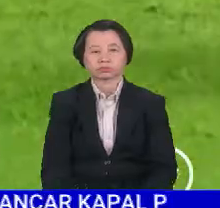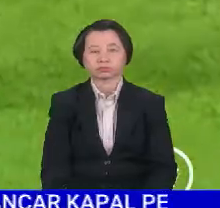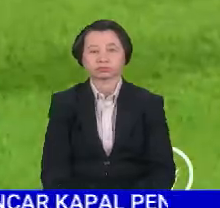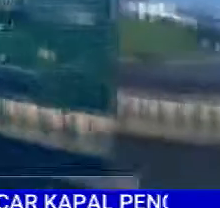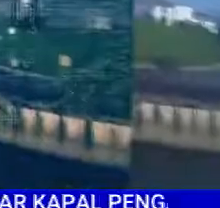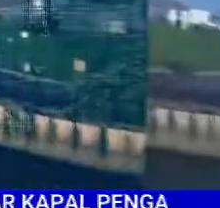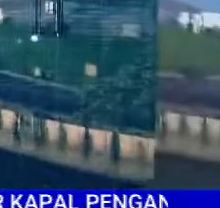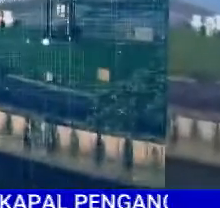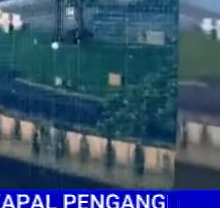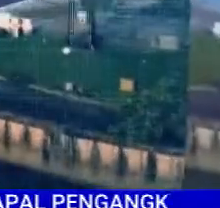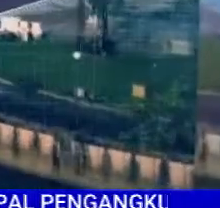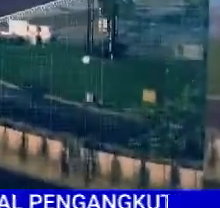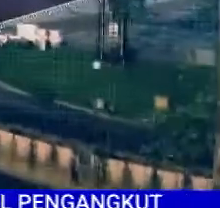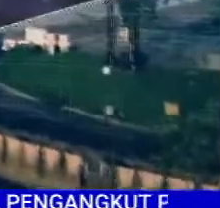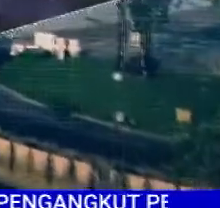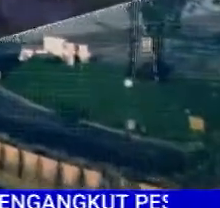hai hai